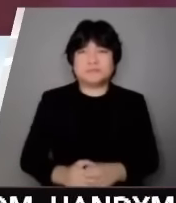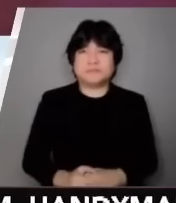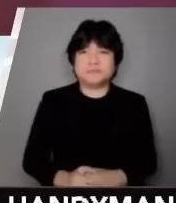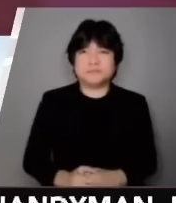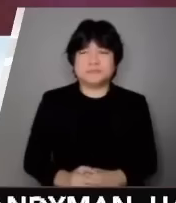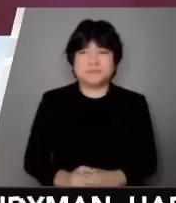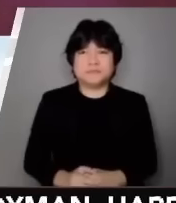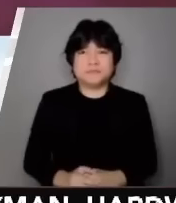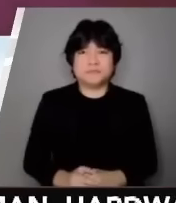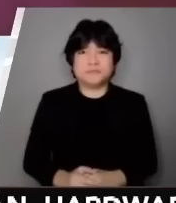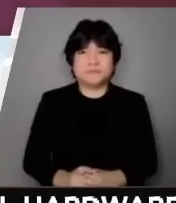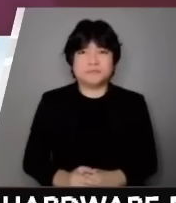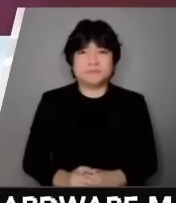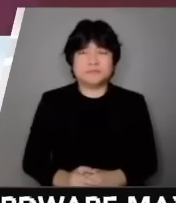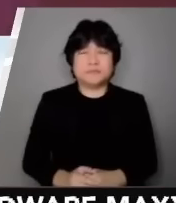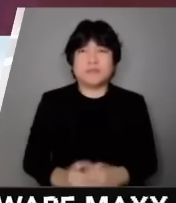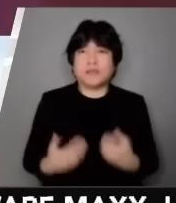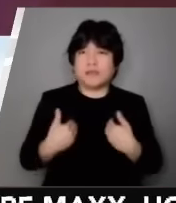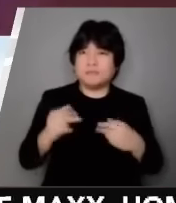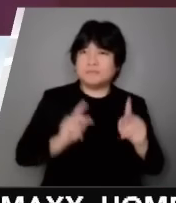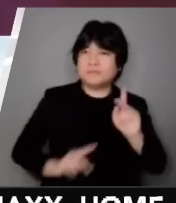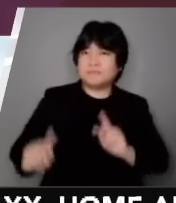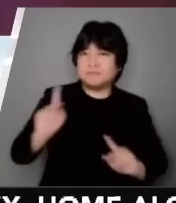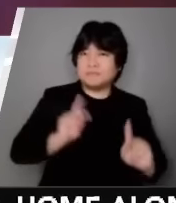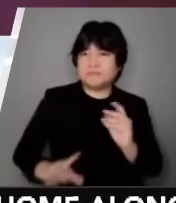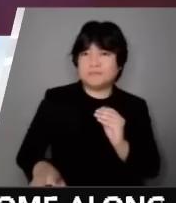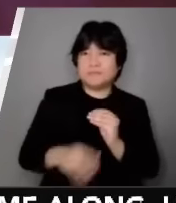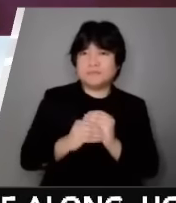Nagkaroon din ng performance.